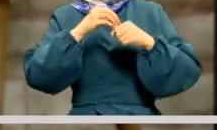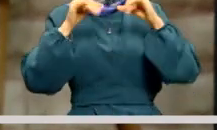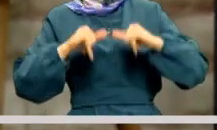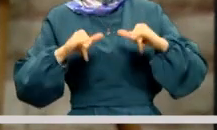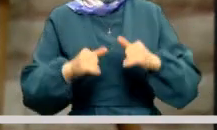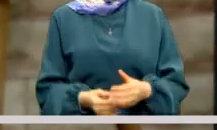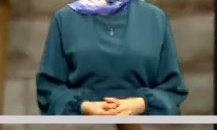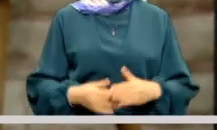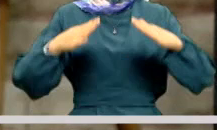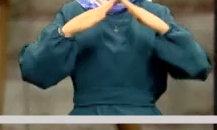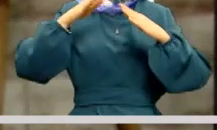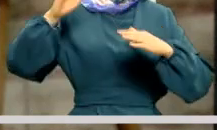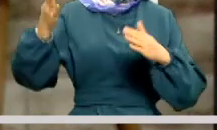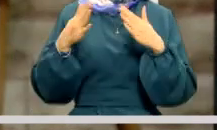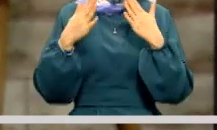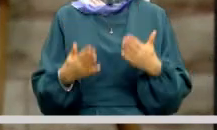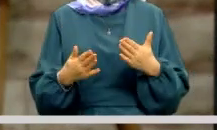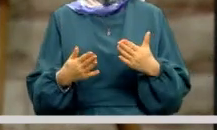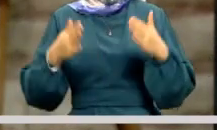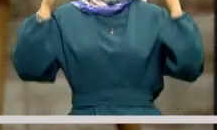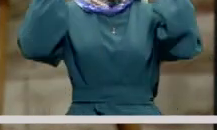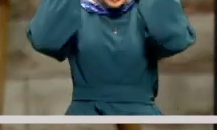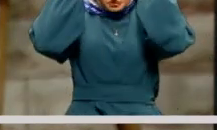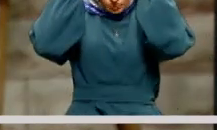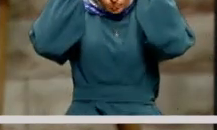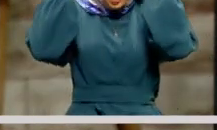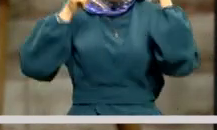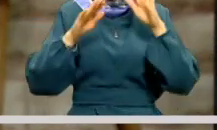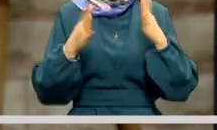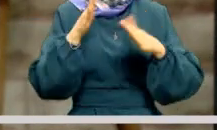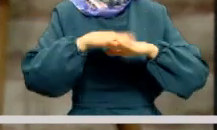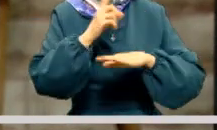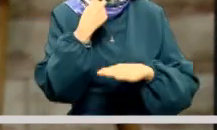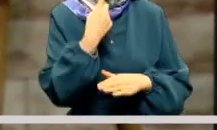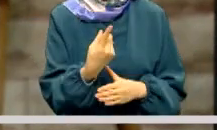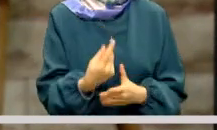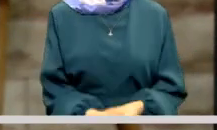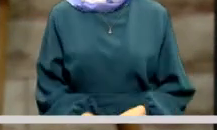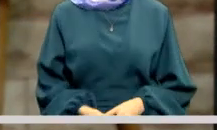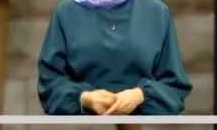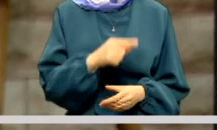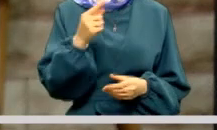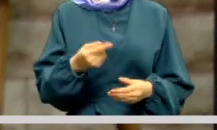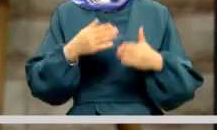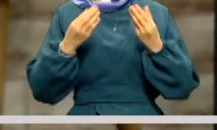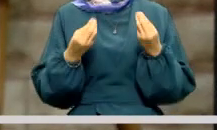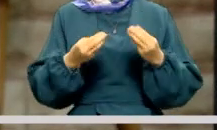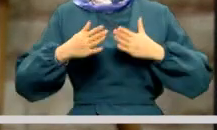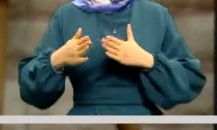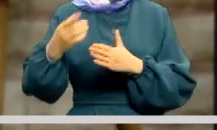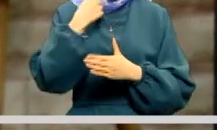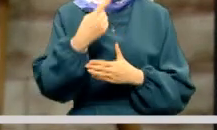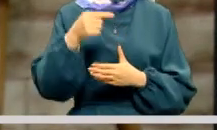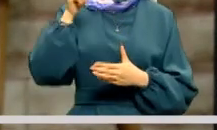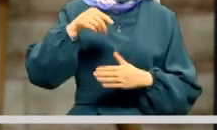eğer başımızı iki Elimizin arasına alıp da bugün ne yaptım diyebiliyorsak aslında bir şeylerin yolundayız demektir Ben